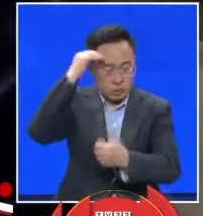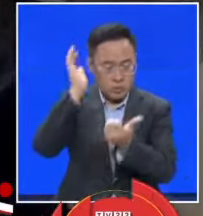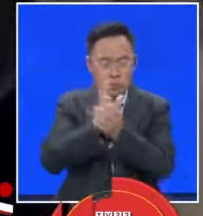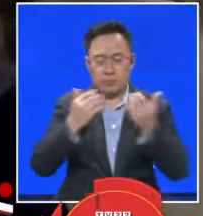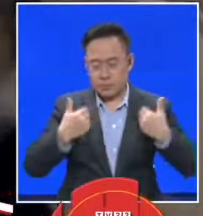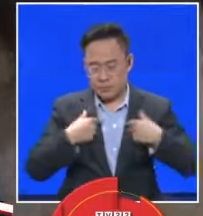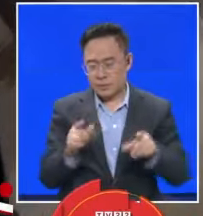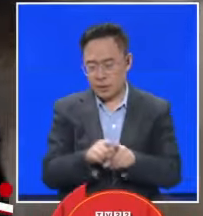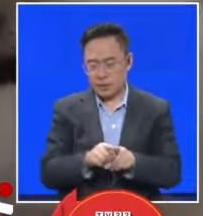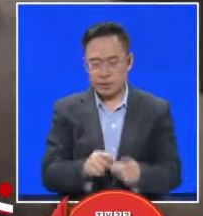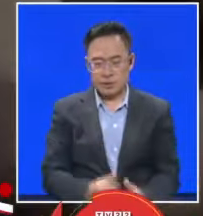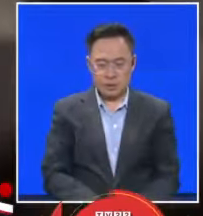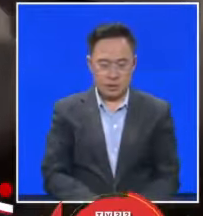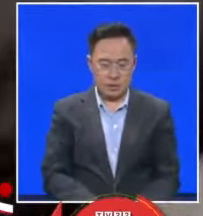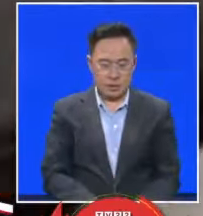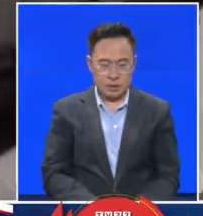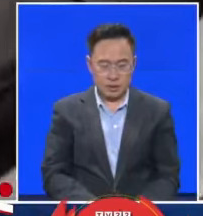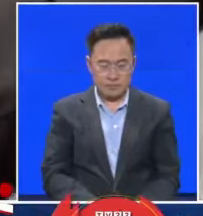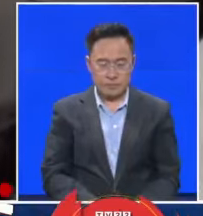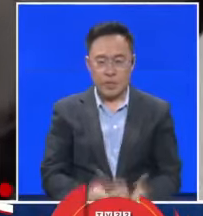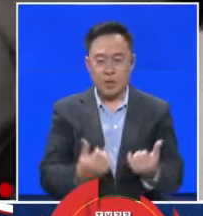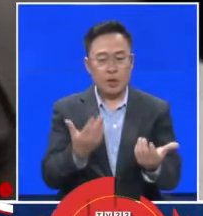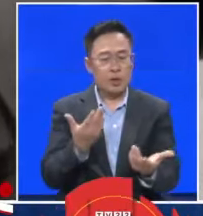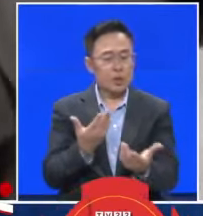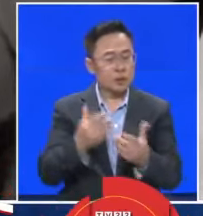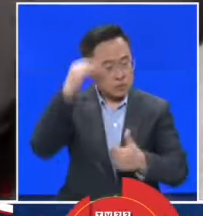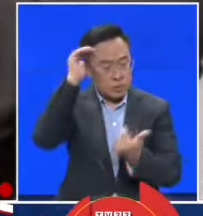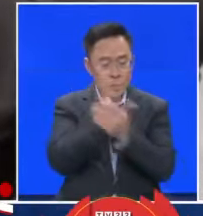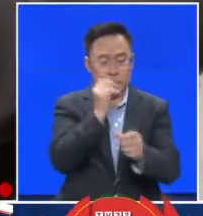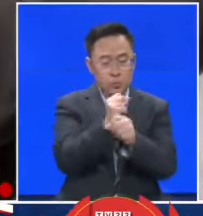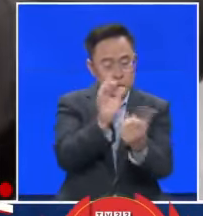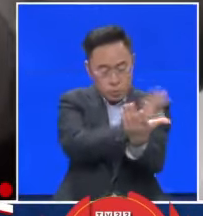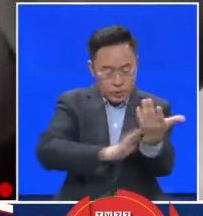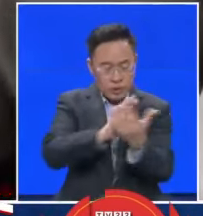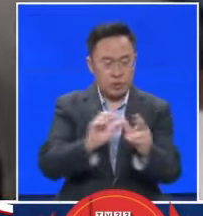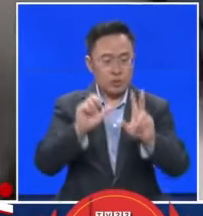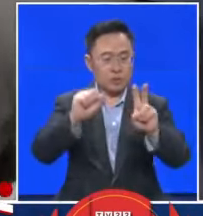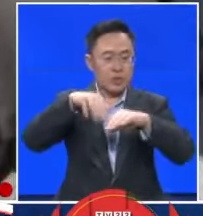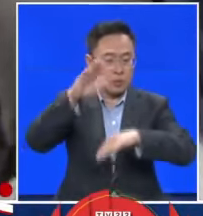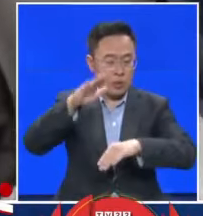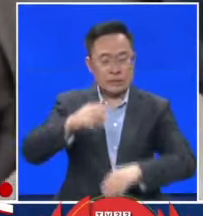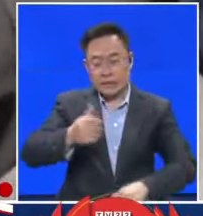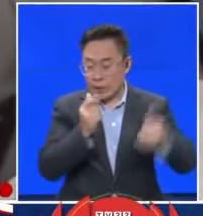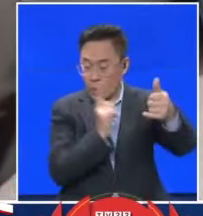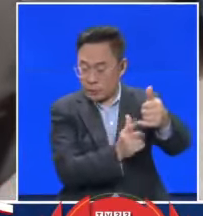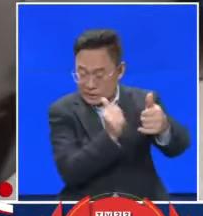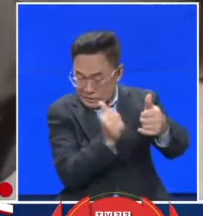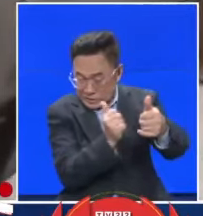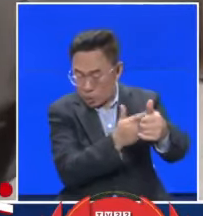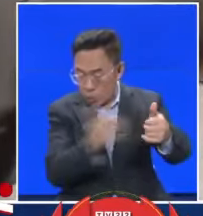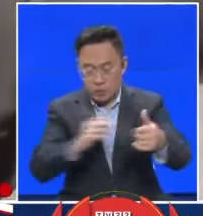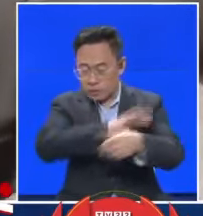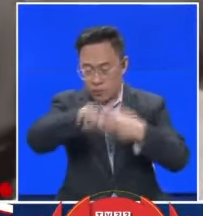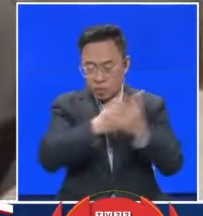ฮะก็เหมือนท่านว่าแหละ 200,000 กว่าเนี่ยคือถ้าดีทุกคนเนี่ยโอ้เป็นไปไม่ได้หรอกคุณผู้ชมฮะแล้วในทุกองค์กรอ่ะคน